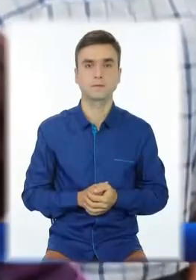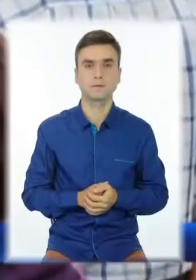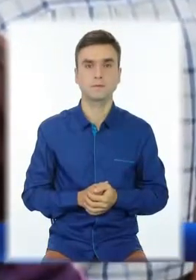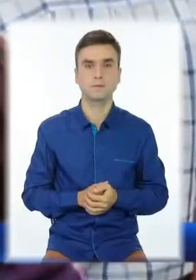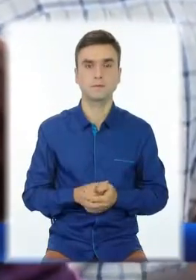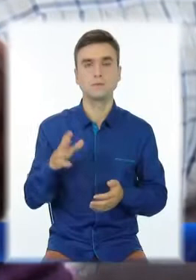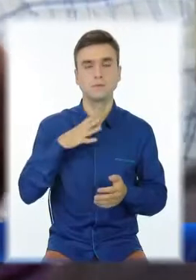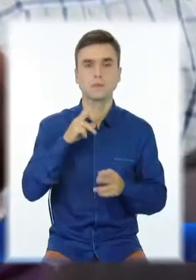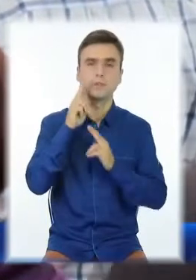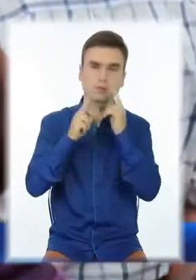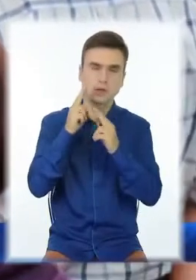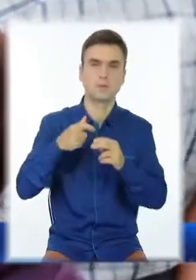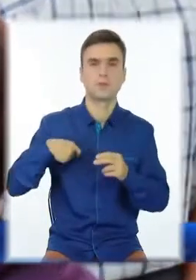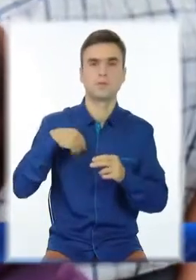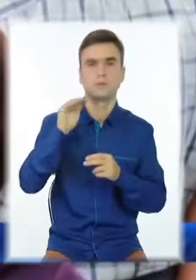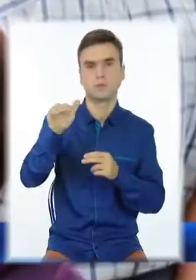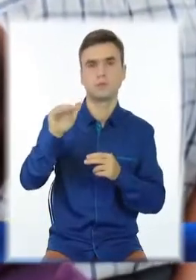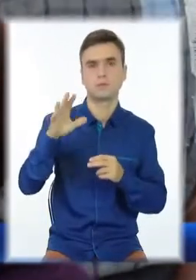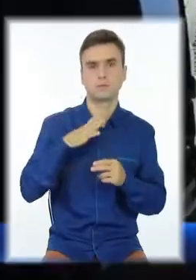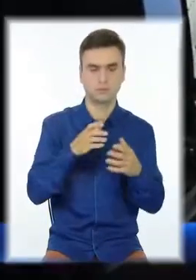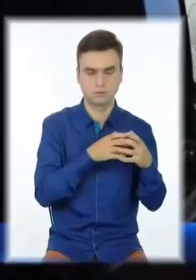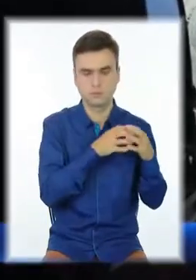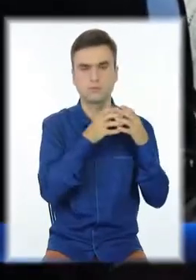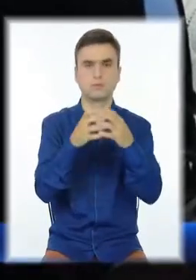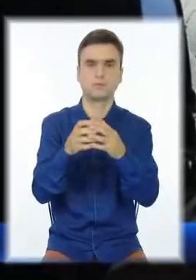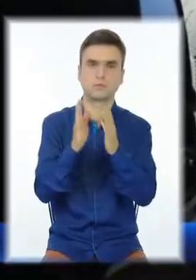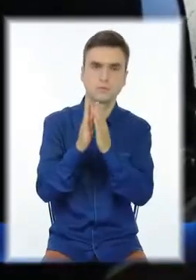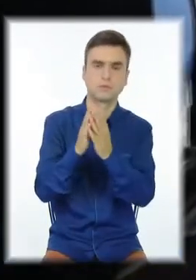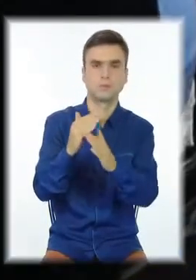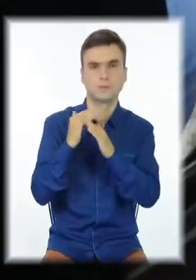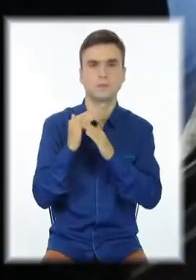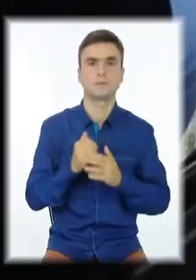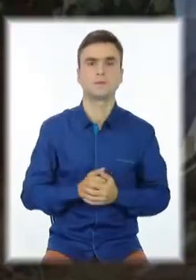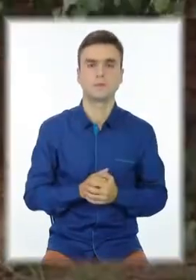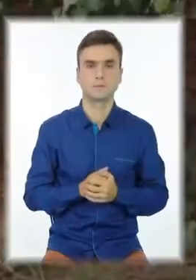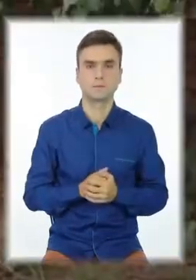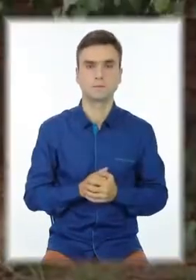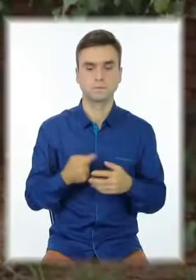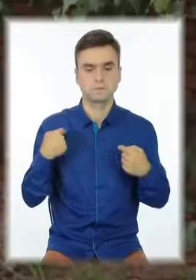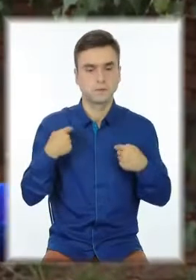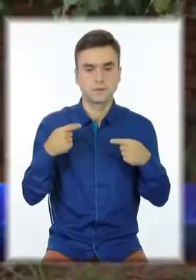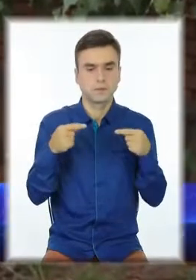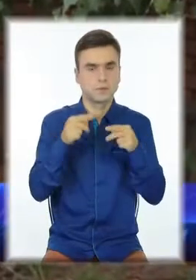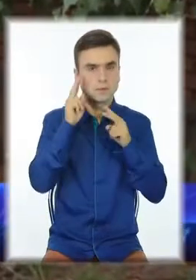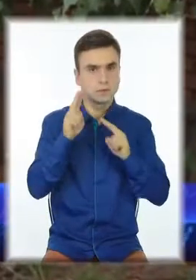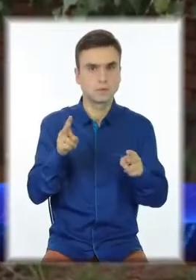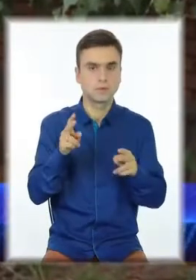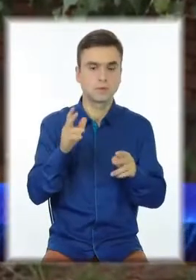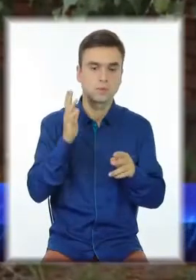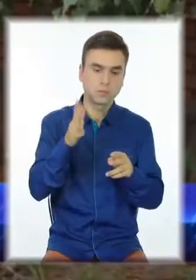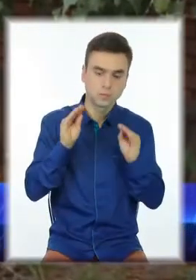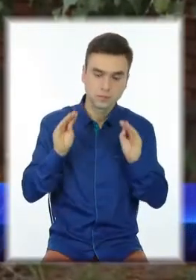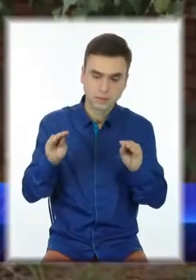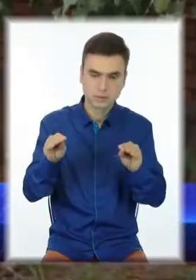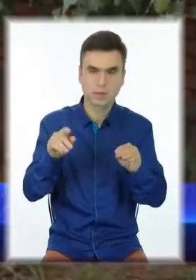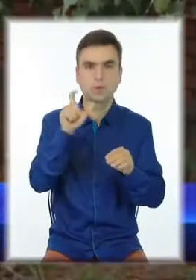По допомогу звернулись до депутатів. Вирішили разом створити робочу групу та йти розбиратися до мерії. Не впевнений, чи будуть передбачені